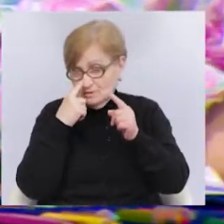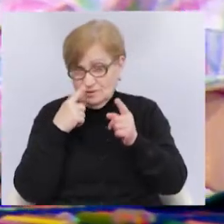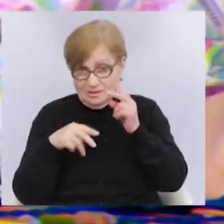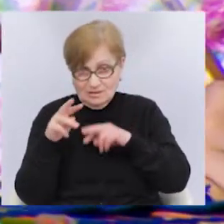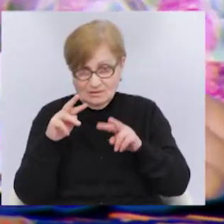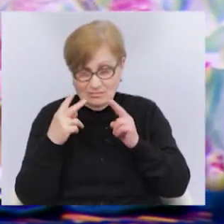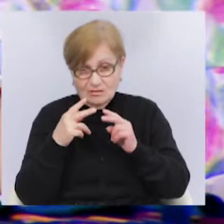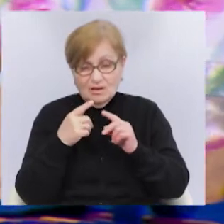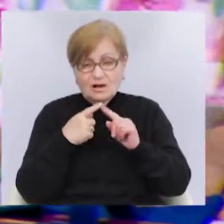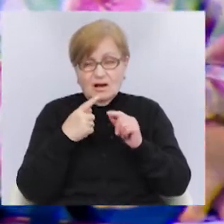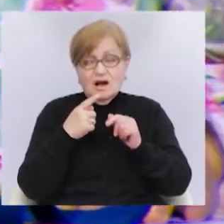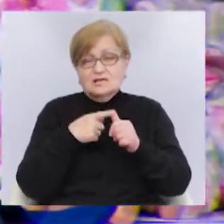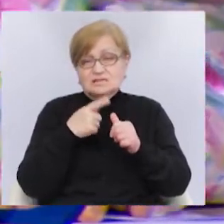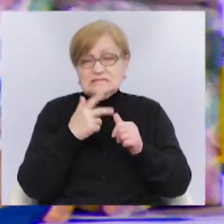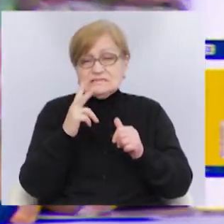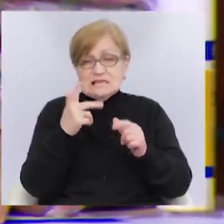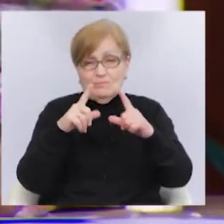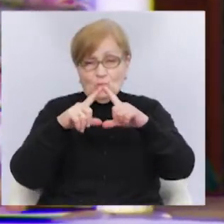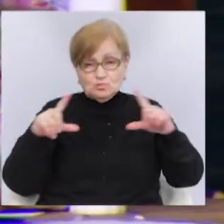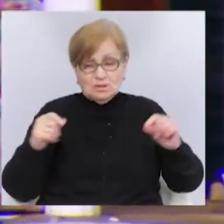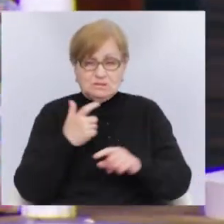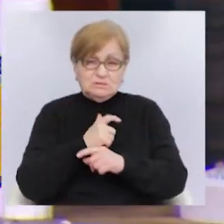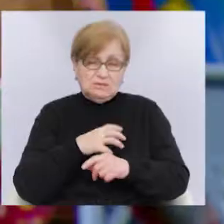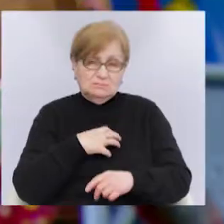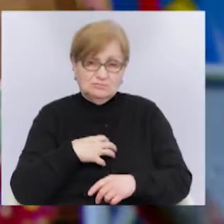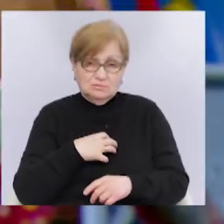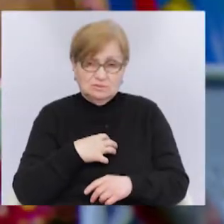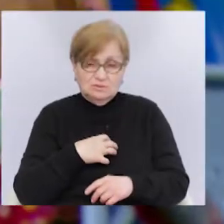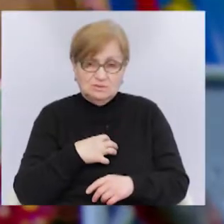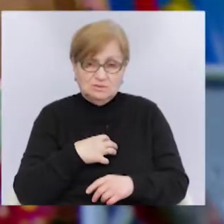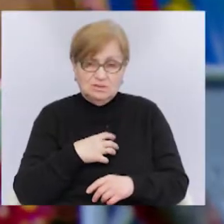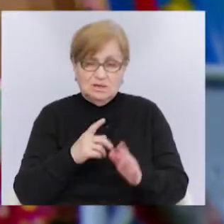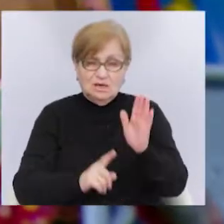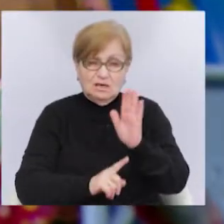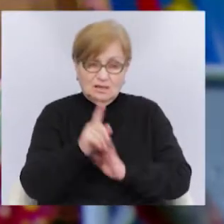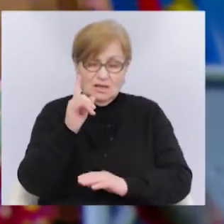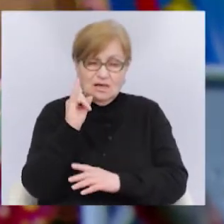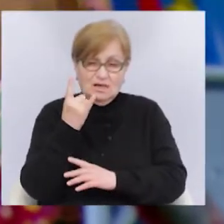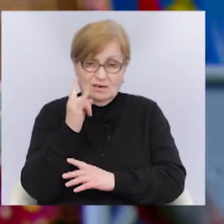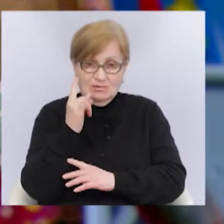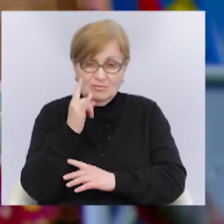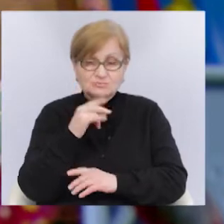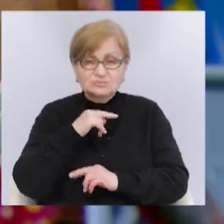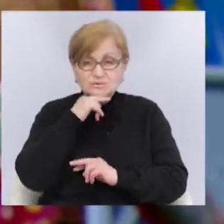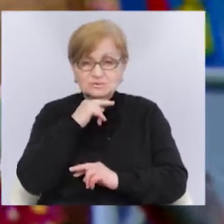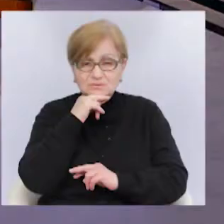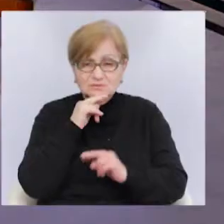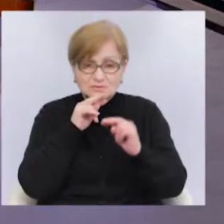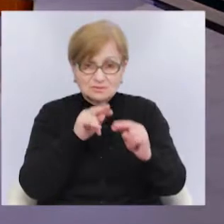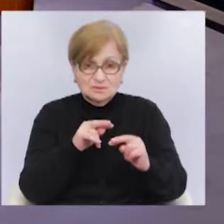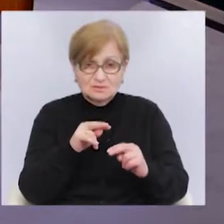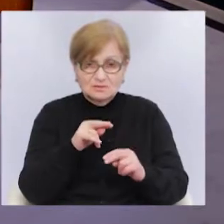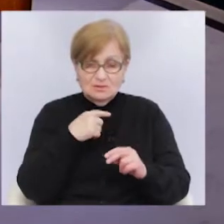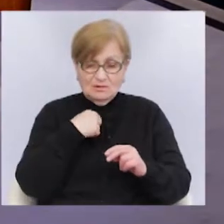და მე აი ეს სამკუთხედი არის უმნიშვნელოვანესი. თავიდან ამ ესე იწყება, რომ ბავშვი აქცევს ყურადღებას იმას,